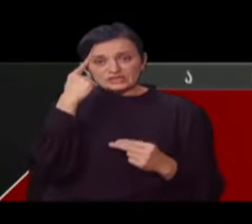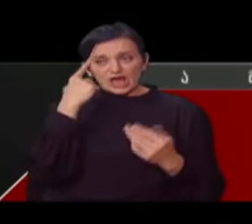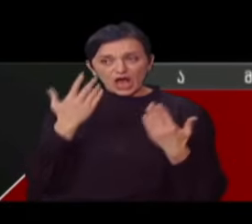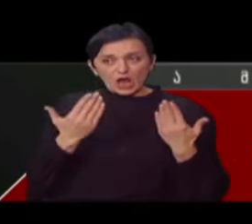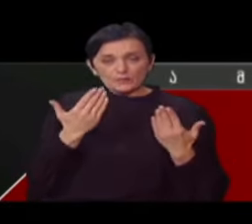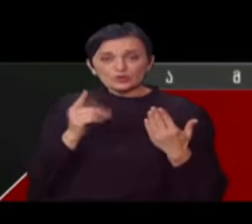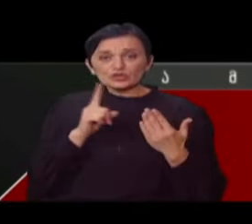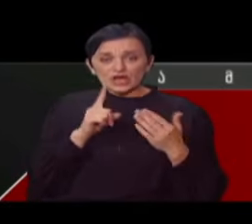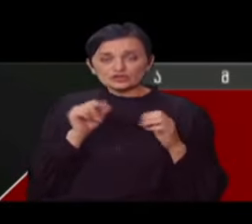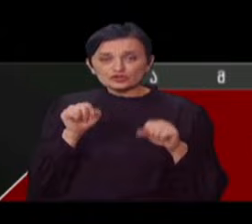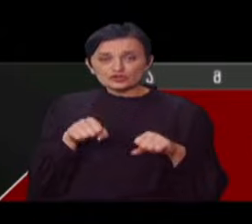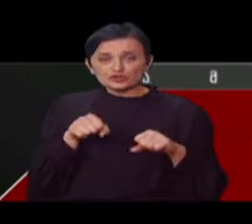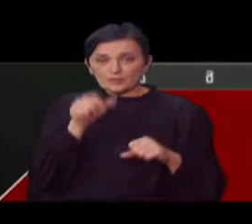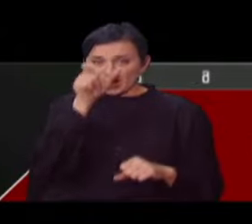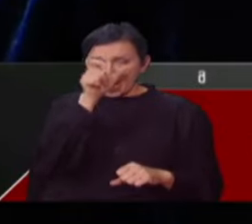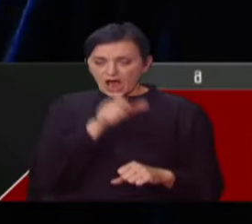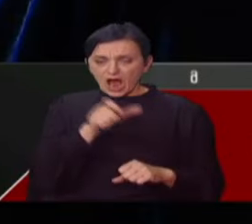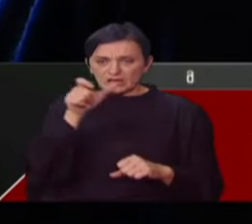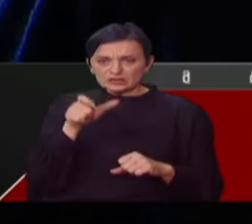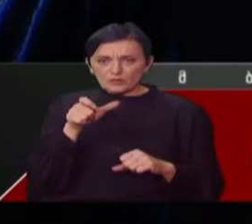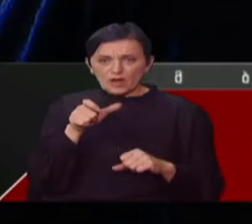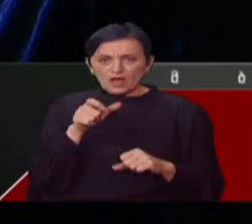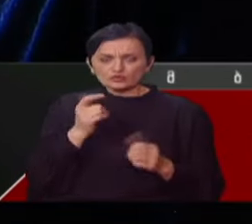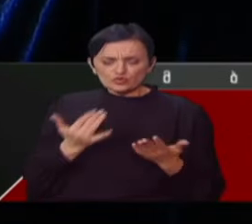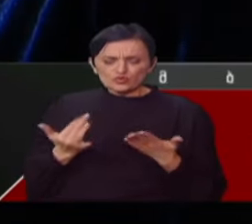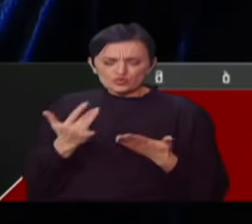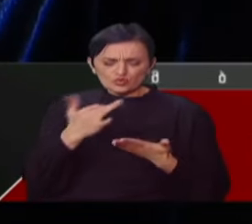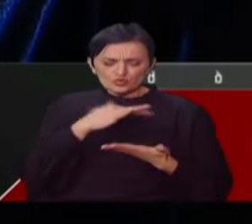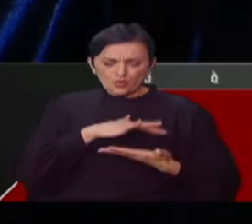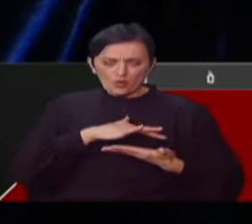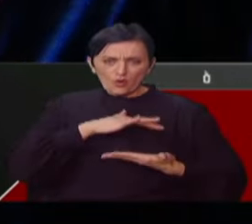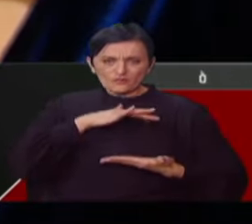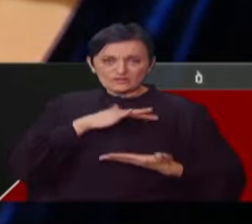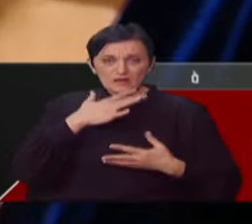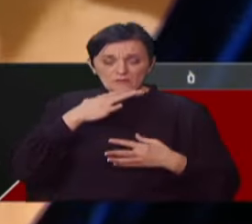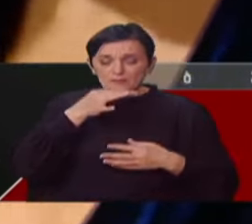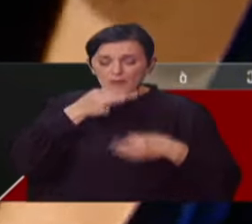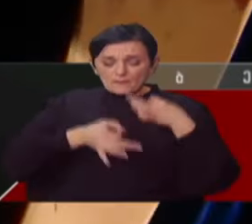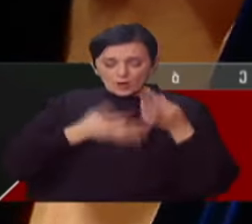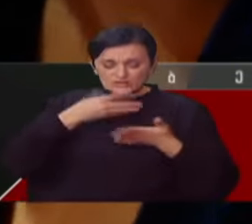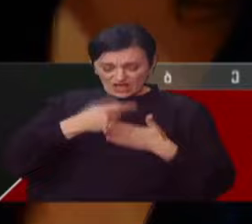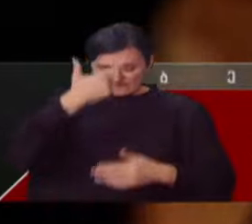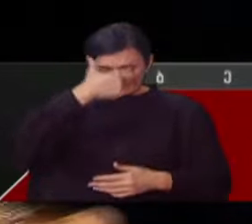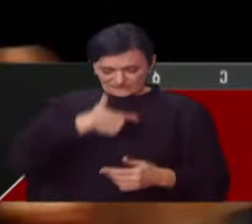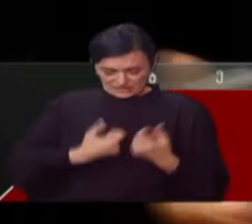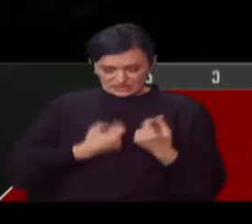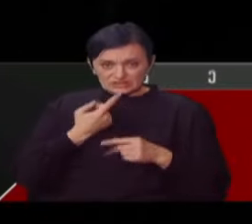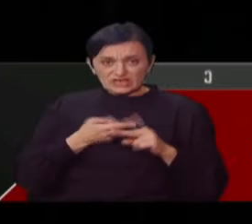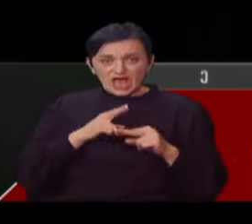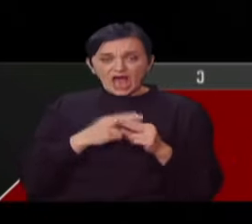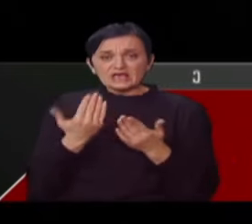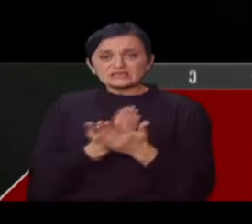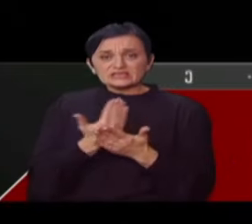imase, rețeit zreba. Adam Ieșeh și redut, camelat grob de bodesta, pasuha bisa, cotar tau și eu cu apauninas. Tari ambavi